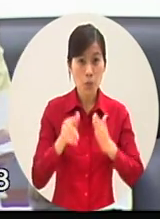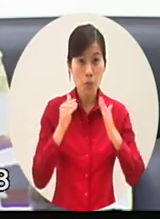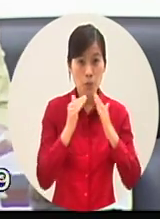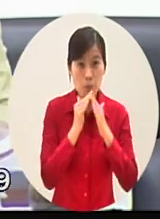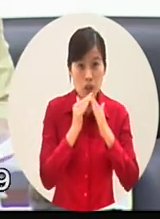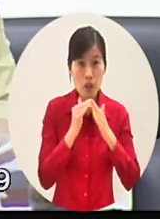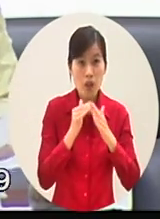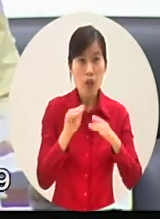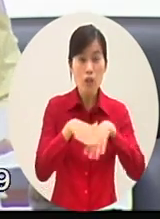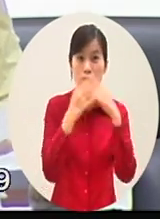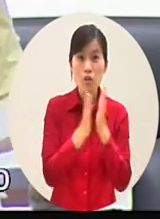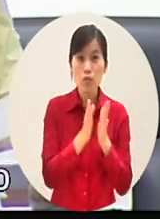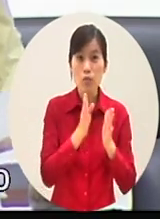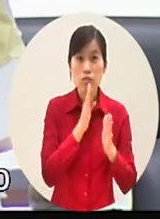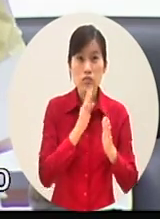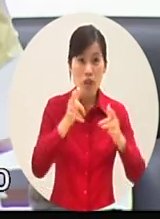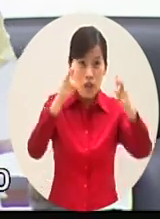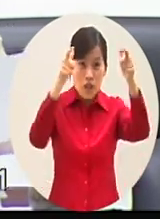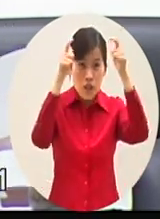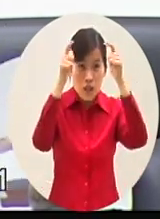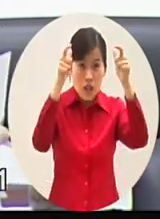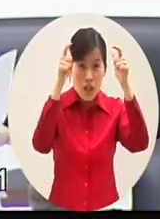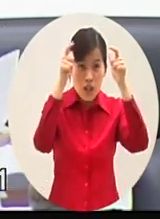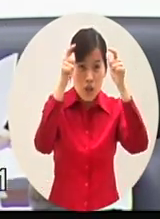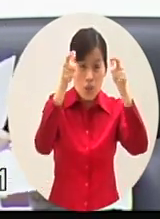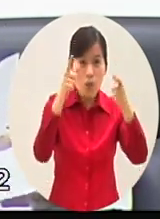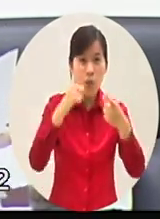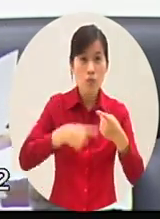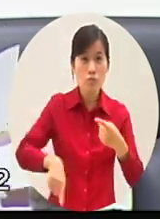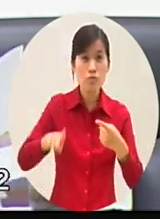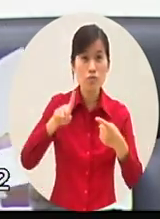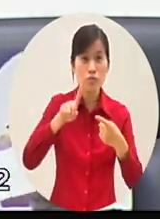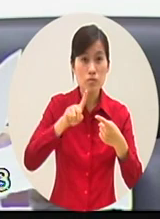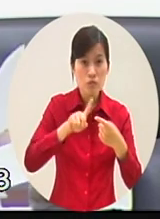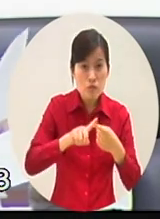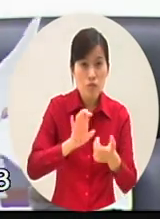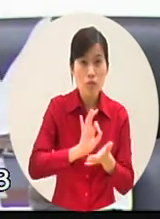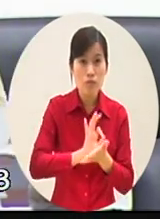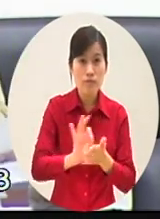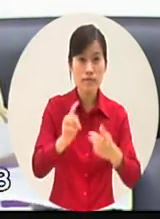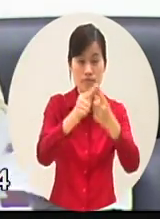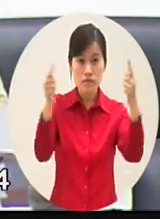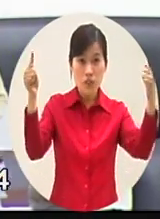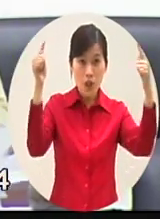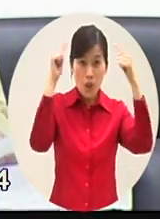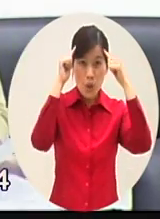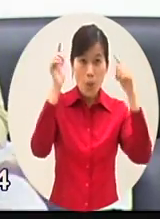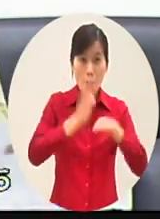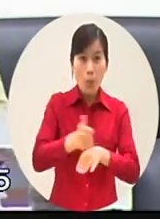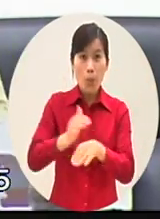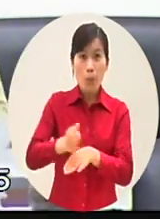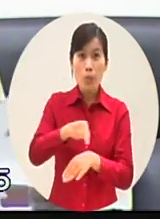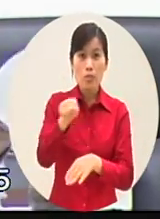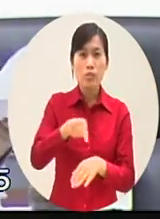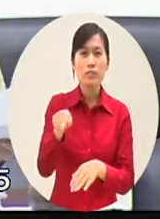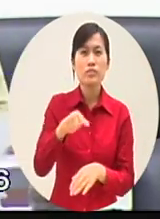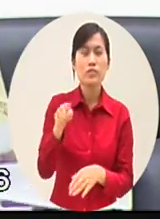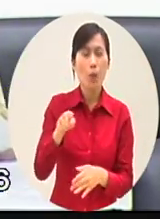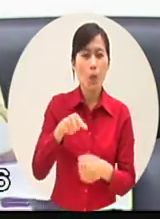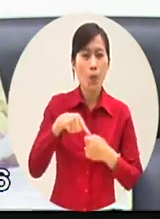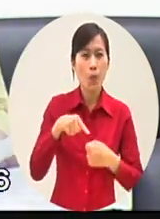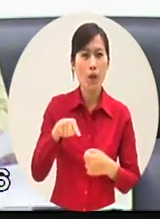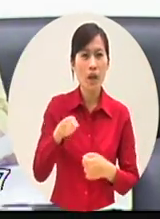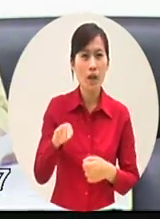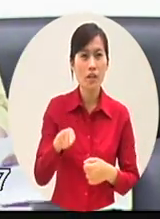都在高院大，不可思议吧。他甚至有办法把他的那一些游戏的内容